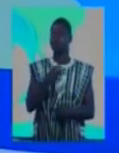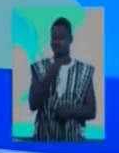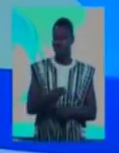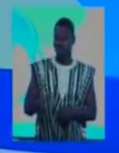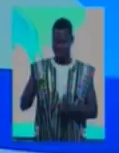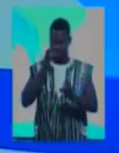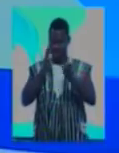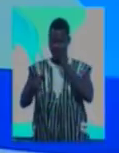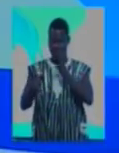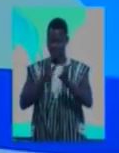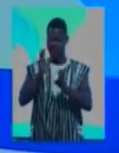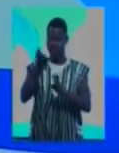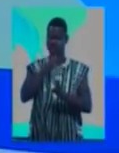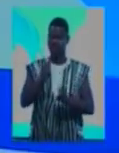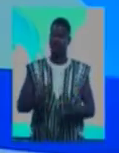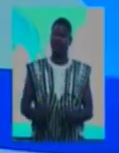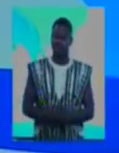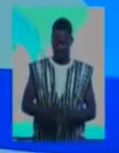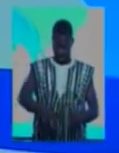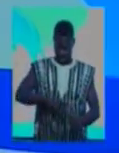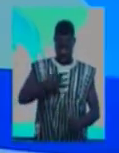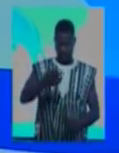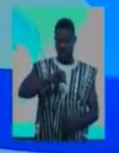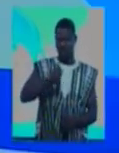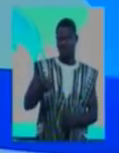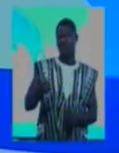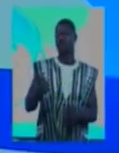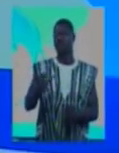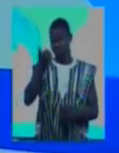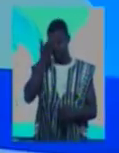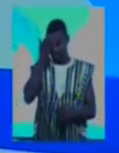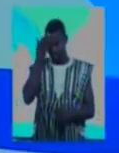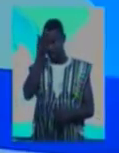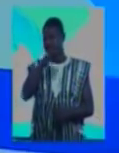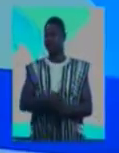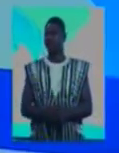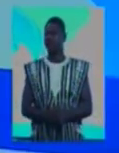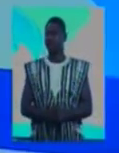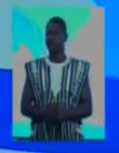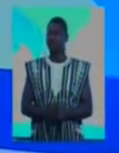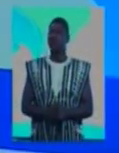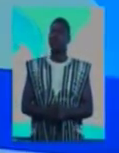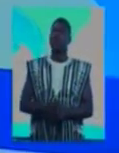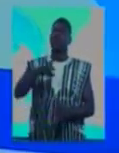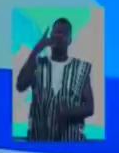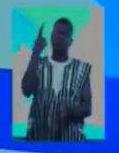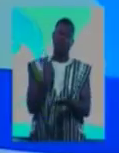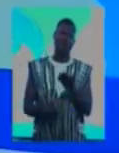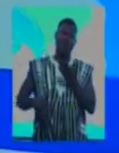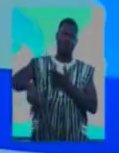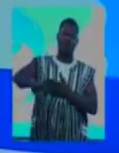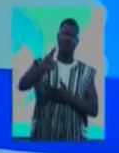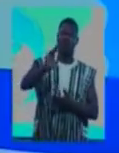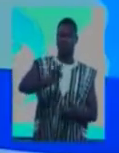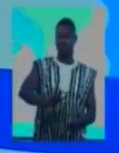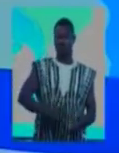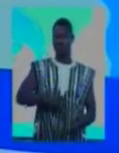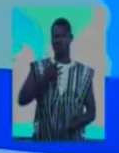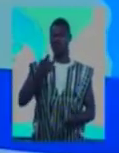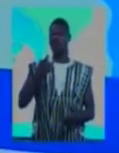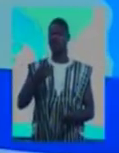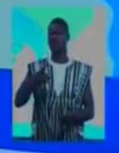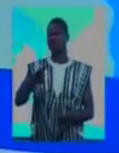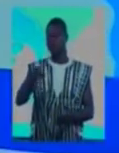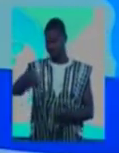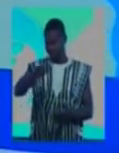des ressentis, mais aussi des connaissances et des savoirs. qu'est-ce que vous ressentez en tant